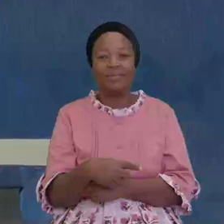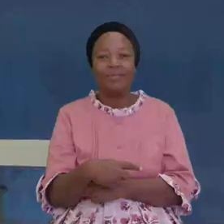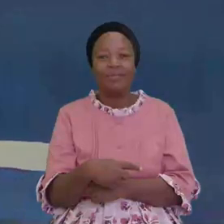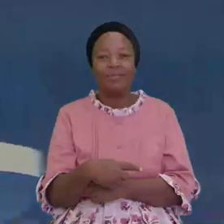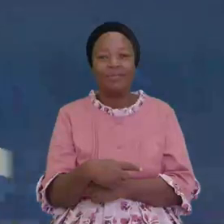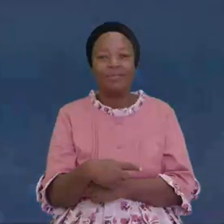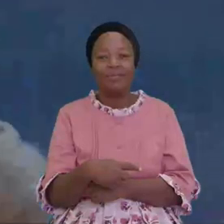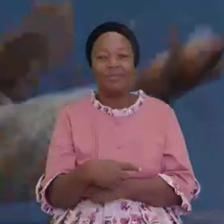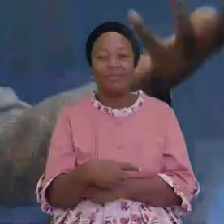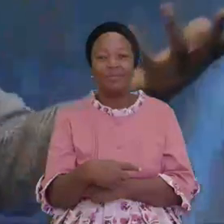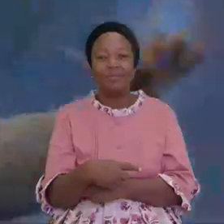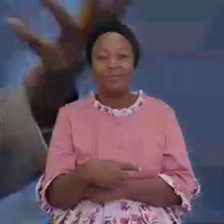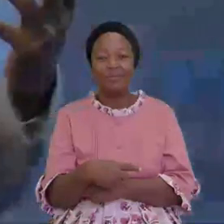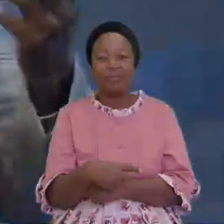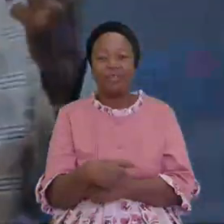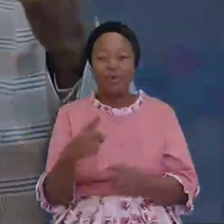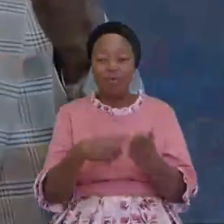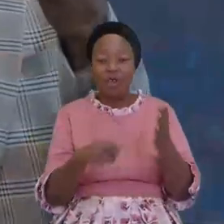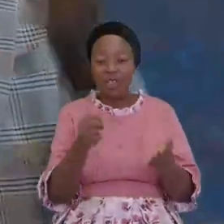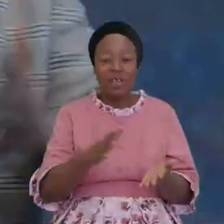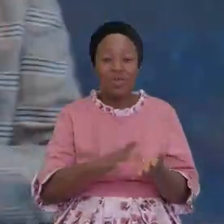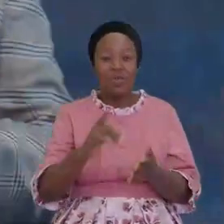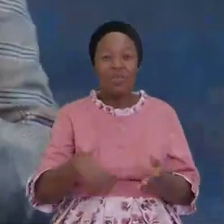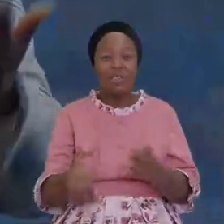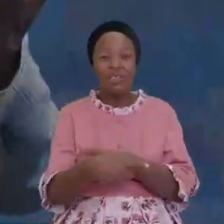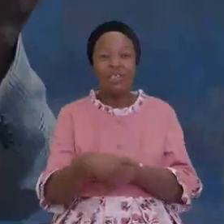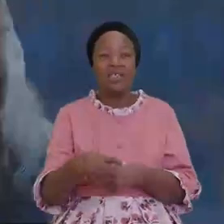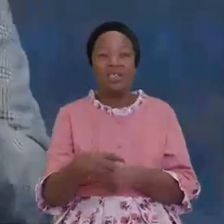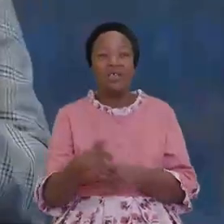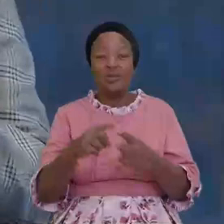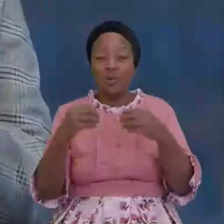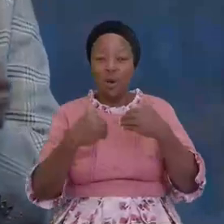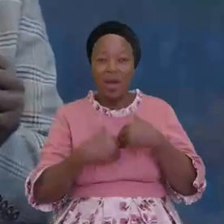tout ce que tu as raté, tu vas le rattraper ce soir.